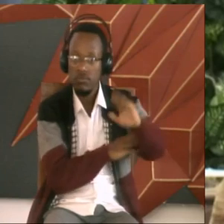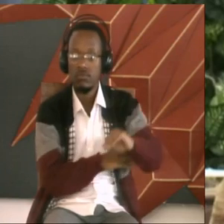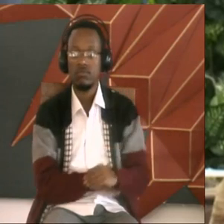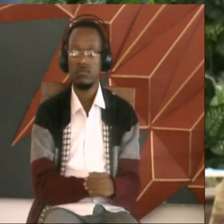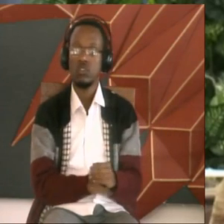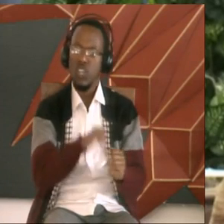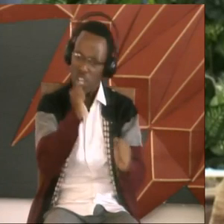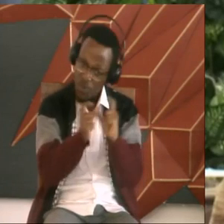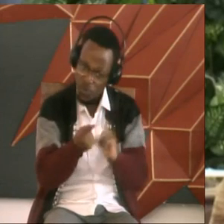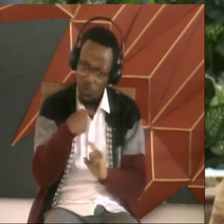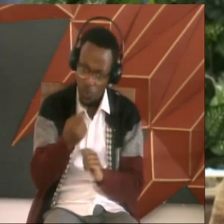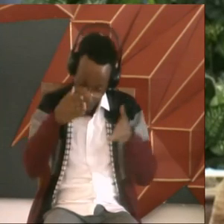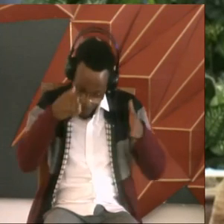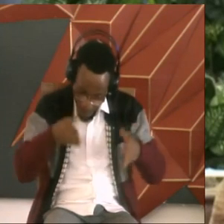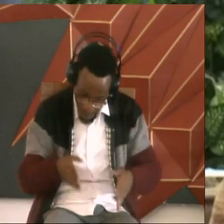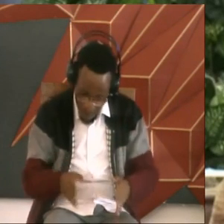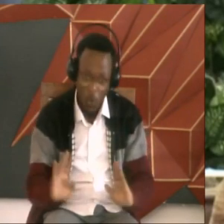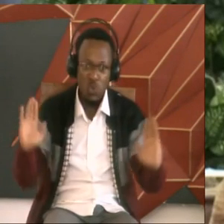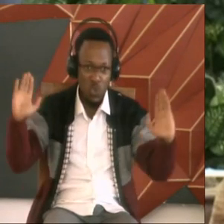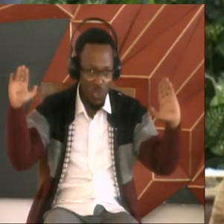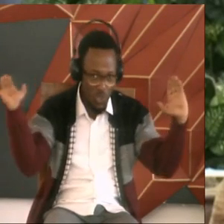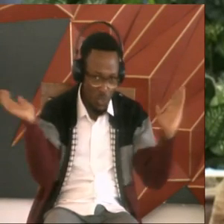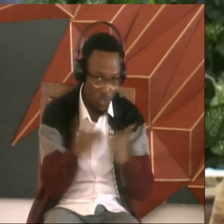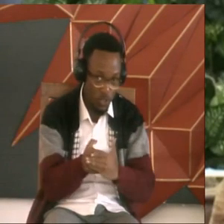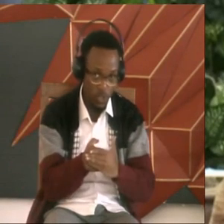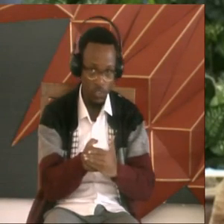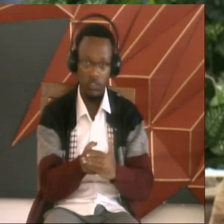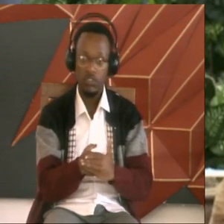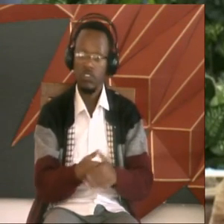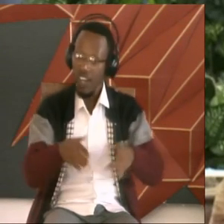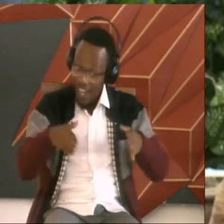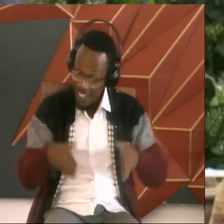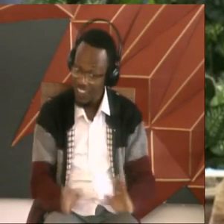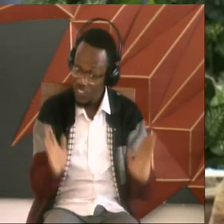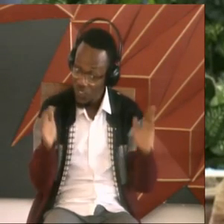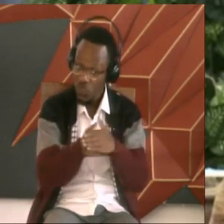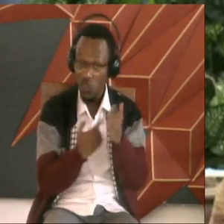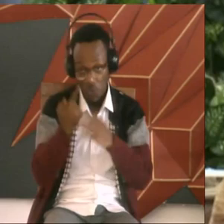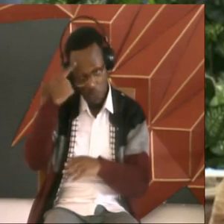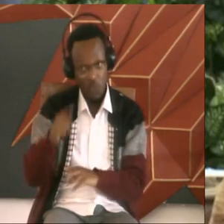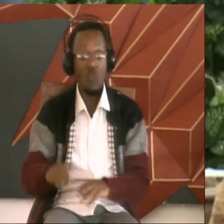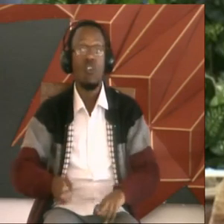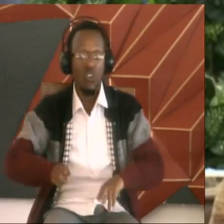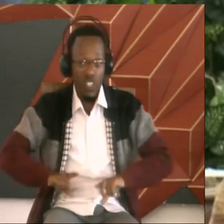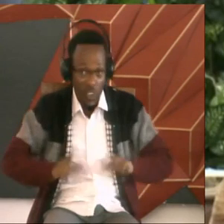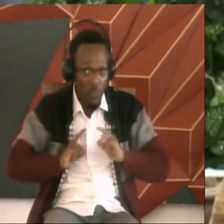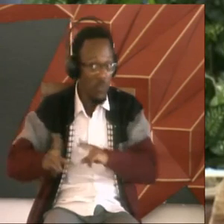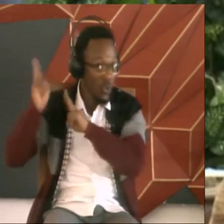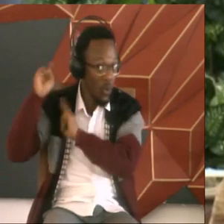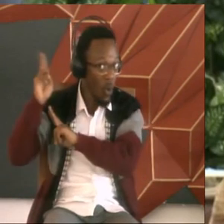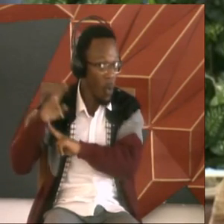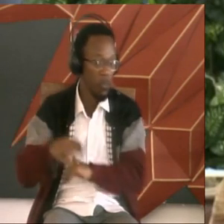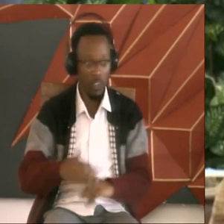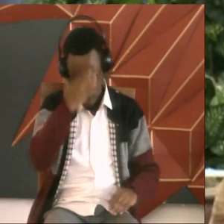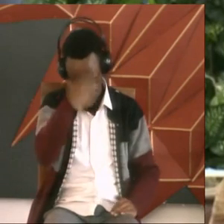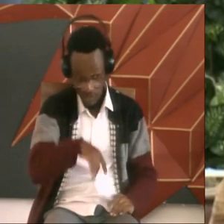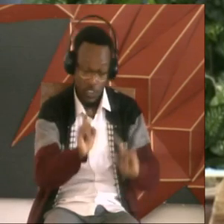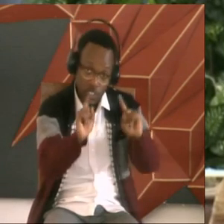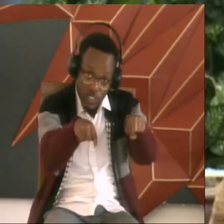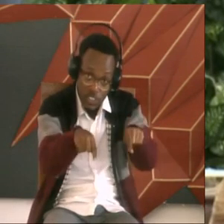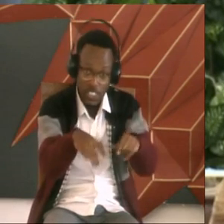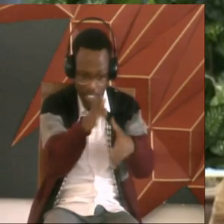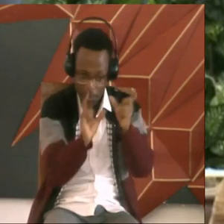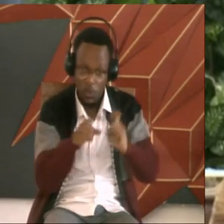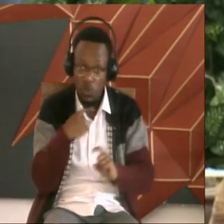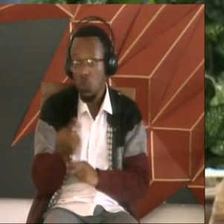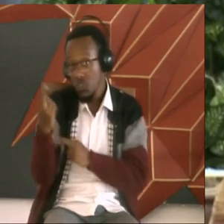uwabyawe wese bwa kabiri, wavutse bwa kabiri akabyarwa kubw'ibyiringiro bizima, uwo nguwo wa wundi